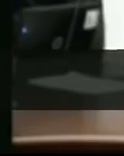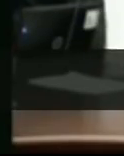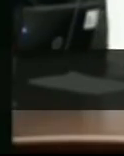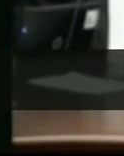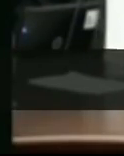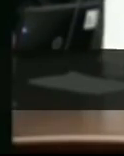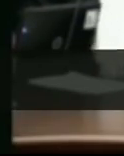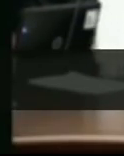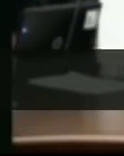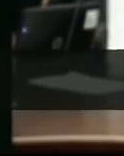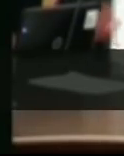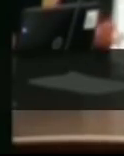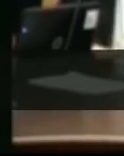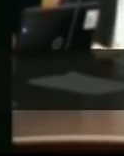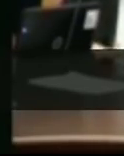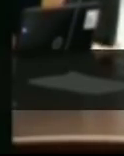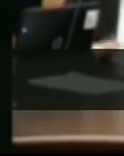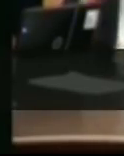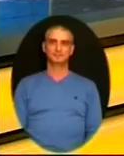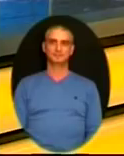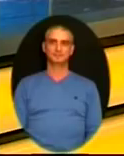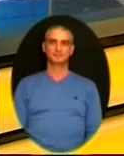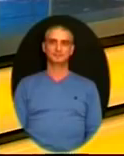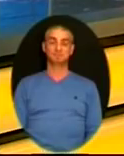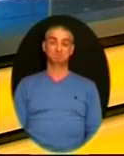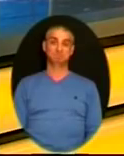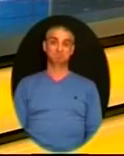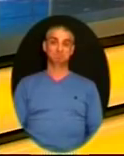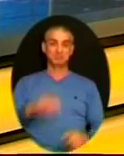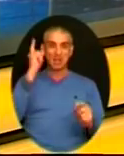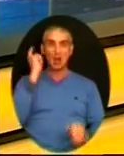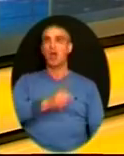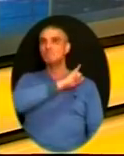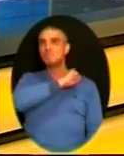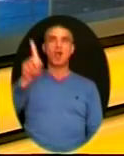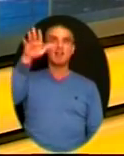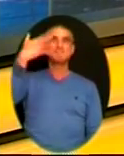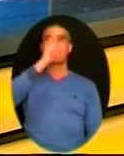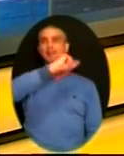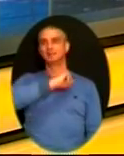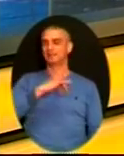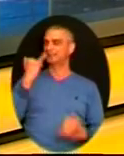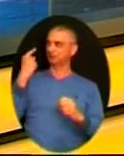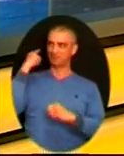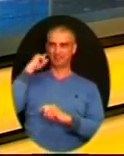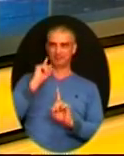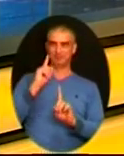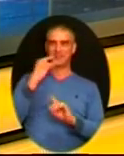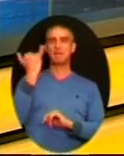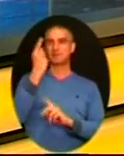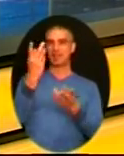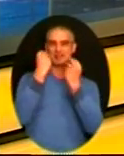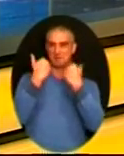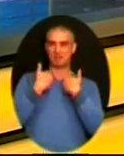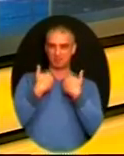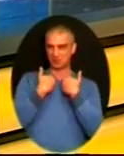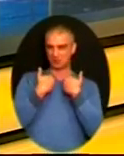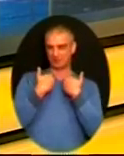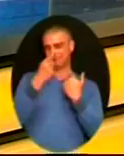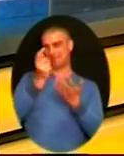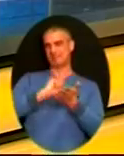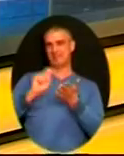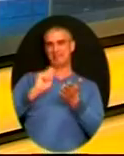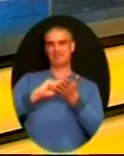לא יהיה! לא יהיה! לא יהיה! עכשיו דפנה, תקשיבי, בדרך כלל את מלמדת אותי, כי את